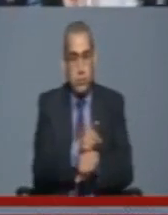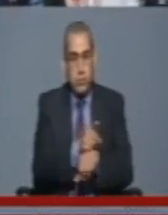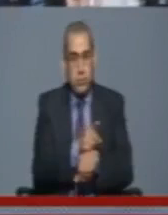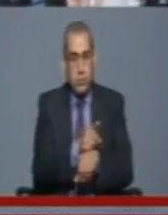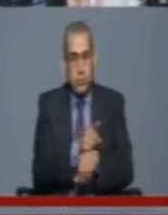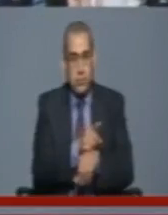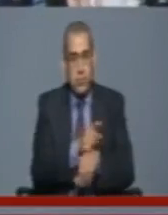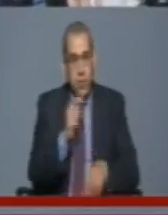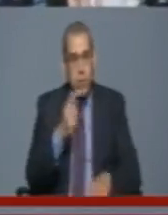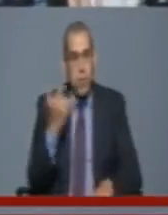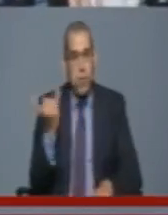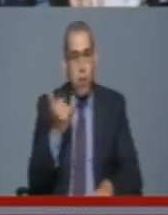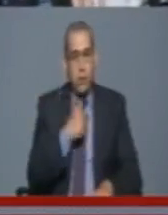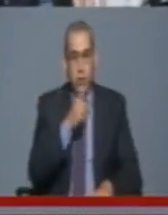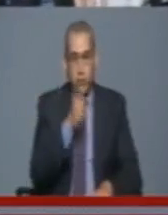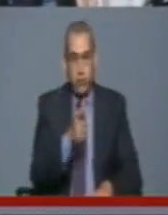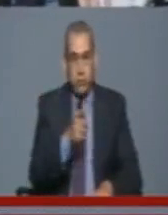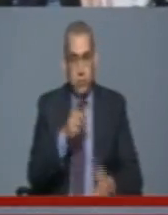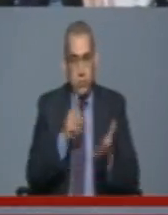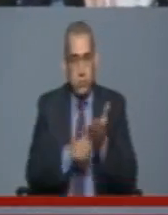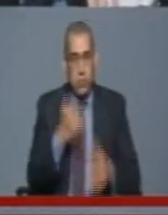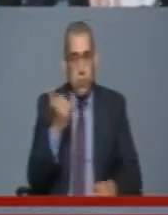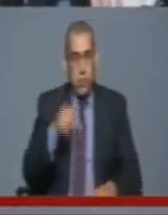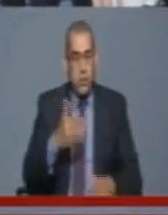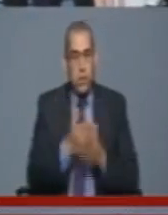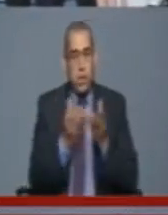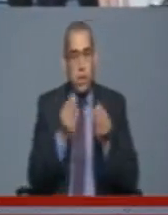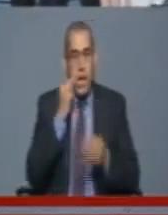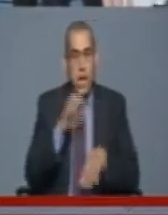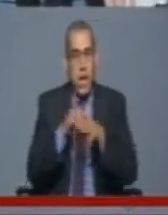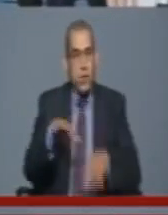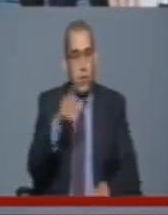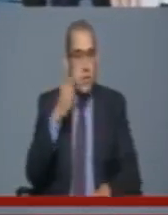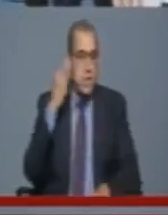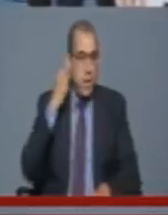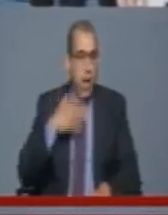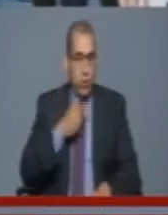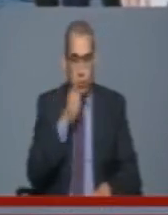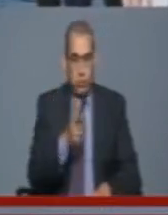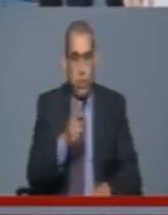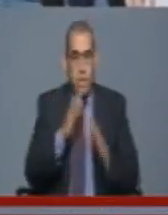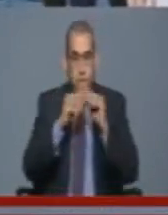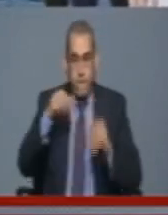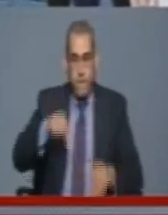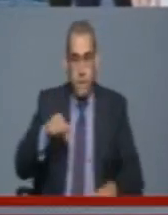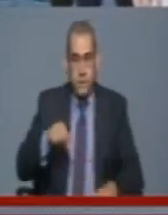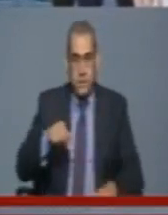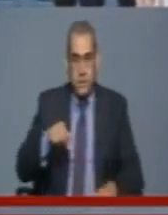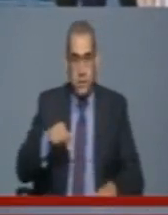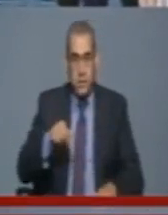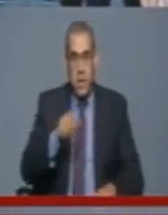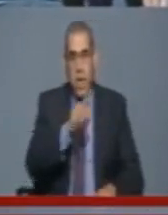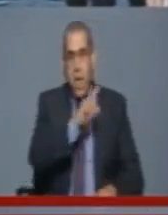ومهم برضو ان اقول النقطة ديت عشان كتير من الناس يمكن محتاجة تسمعها مني. مصر لم